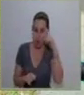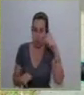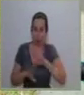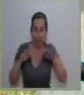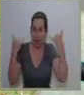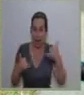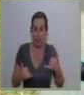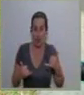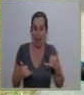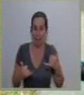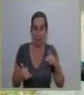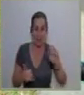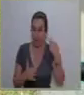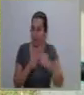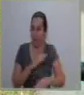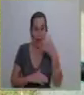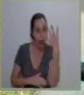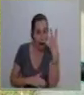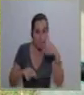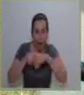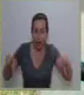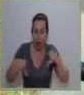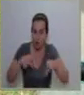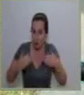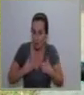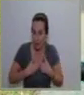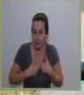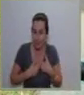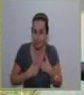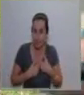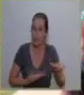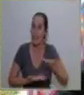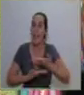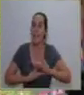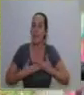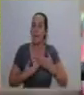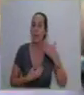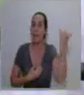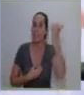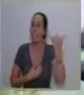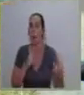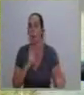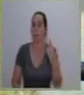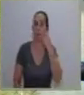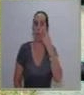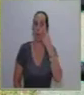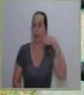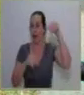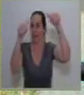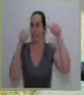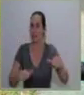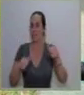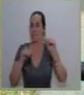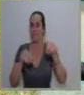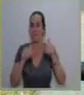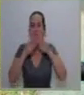שרק עכשיו, אגב, אם תקנו 4 קרשים משלומית בניית סוכות בעם, תקבלו ציור מהמם לתלות